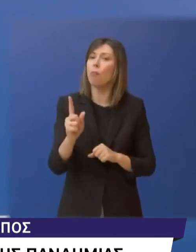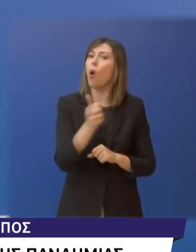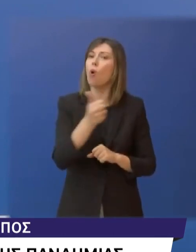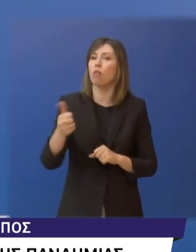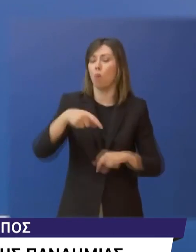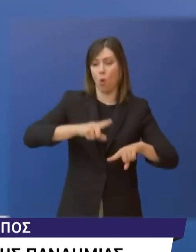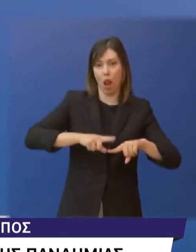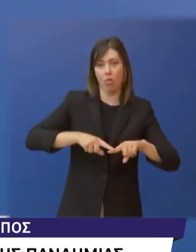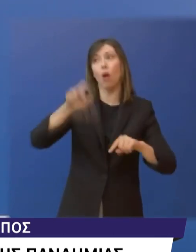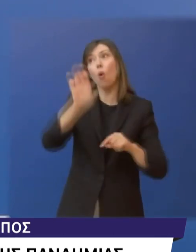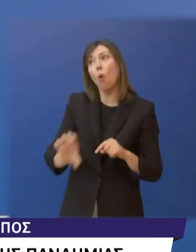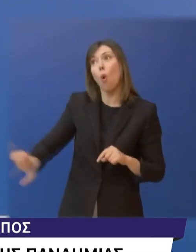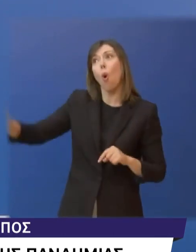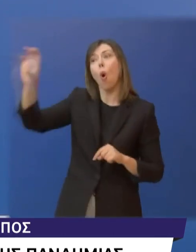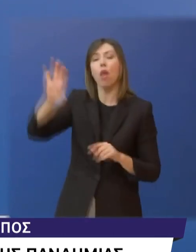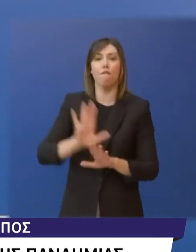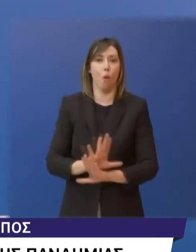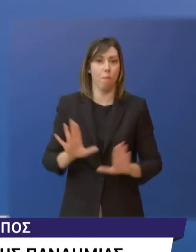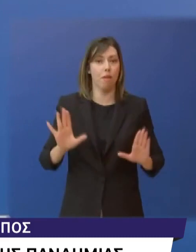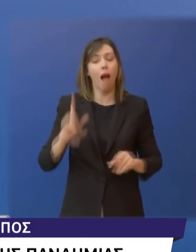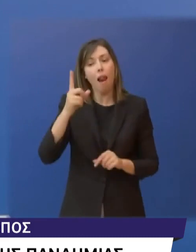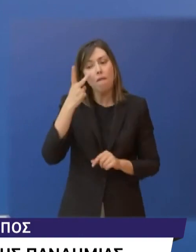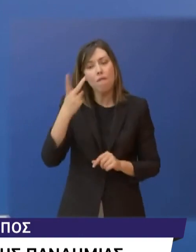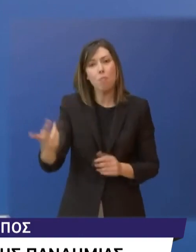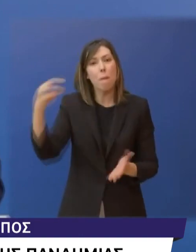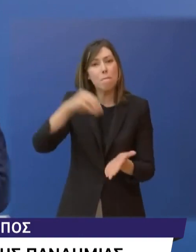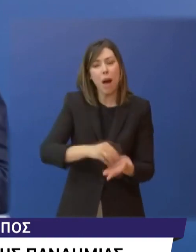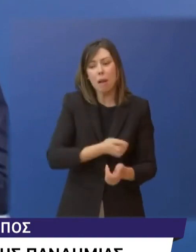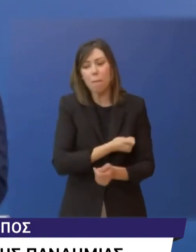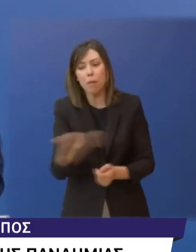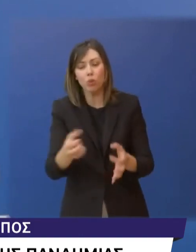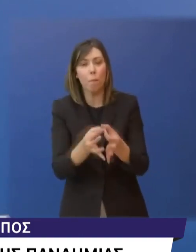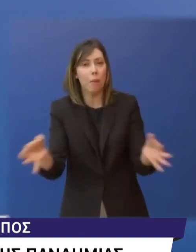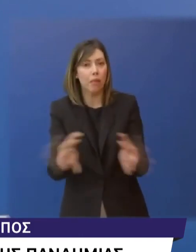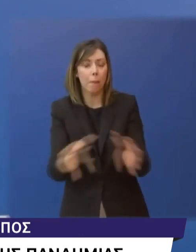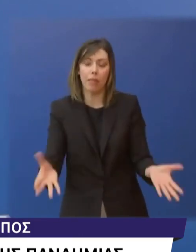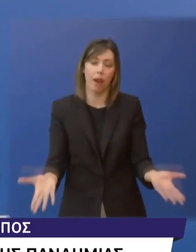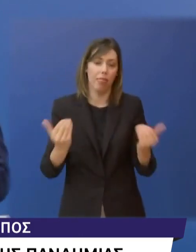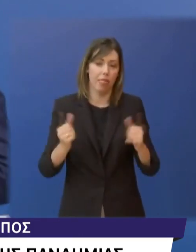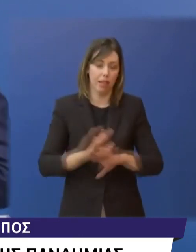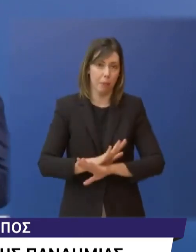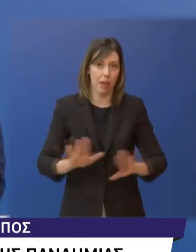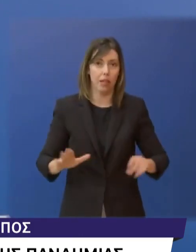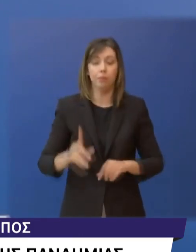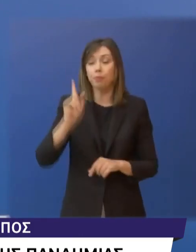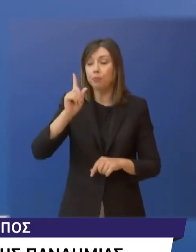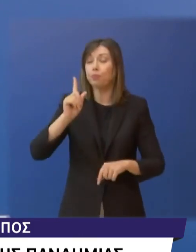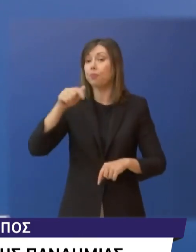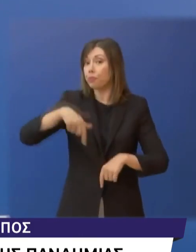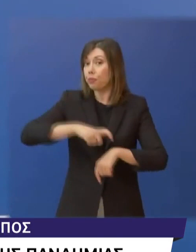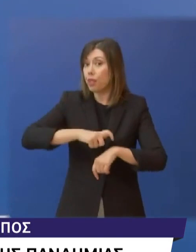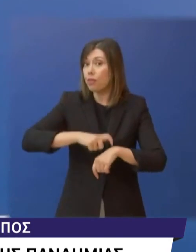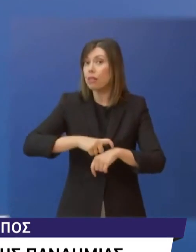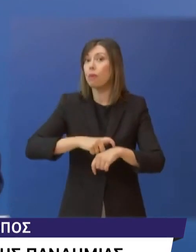πουθενά δεν έχουμε δει μια φιλοσοφία, μια προσέγγιση υποχρεωτικών μέτρων. Εκείνο το οποίο είναι πάρα πολύ σαφές και καθαρό είναι ότι